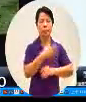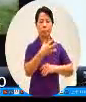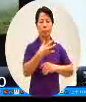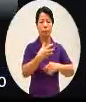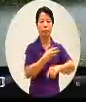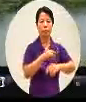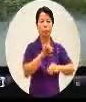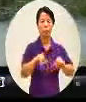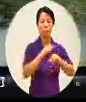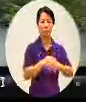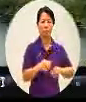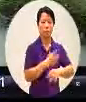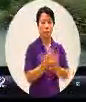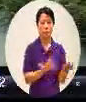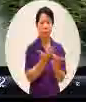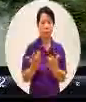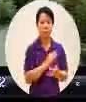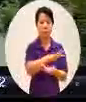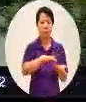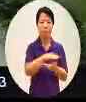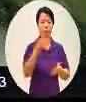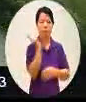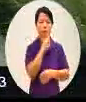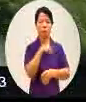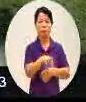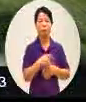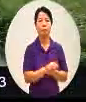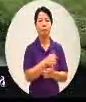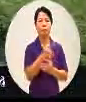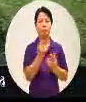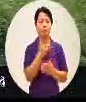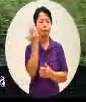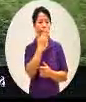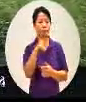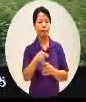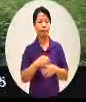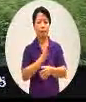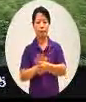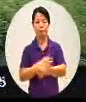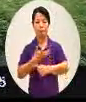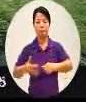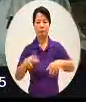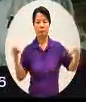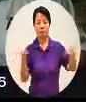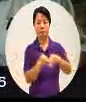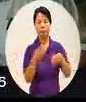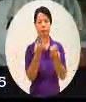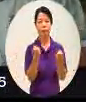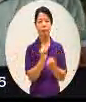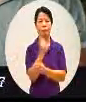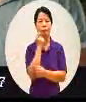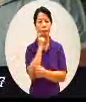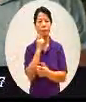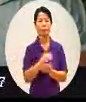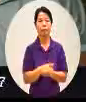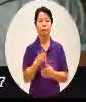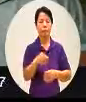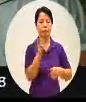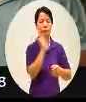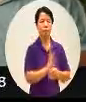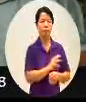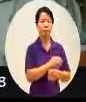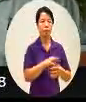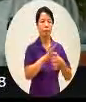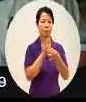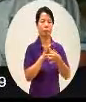头却是杂草丛生，污臭不堪，难与美轮美奂的爱河意象产生连结。 我查了这水质